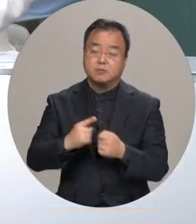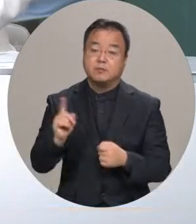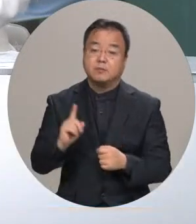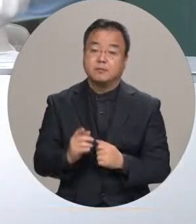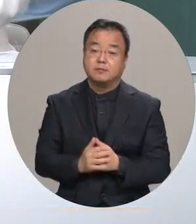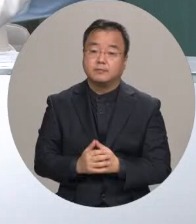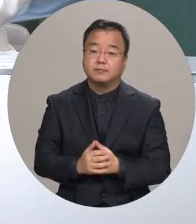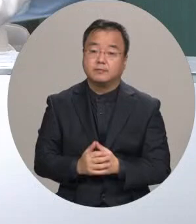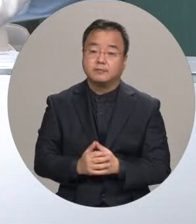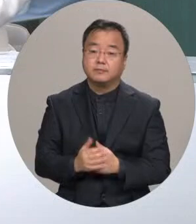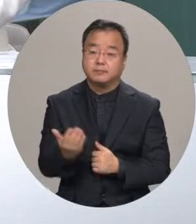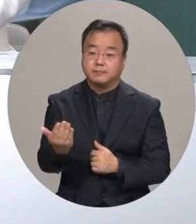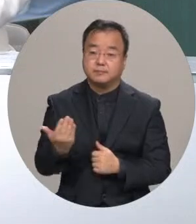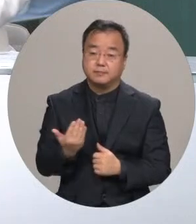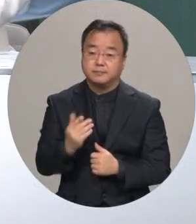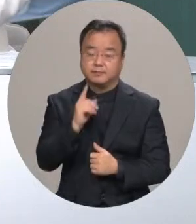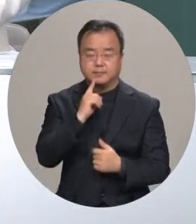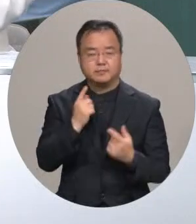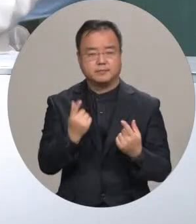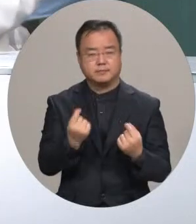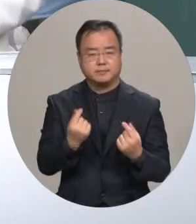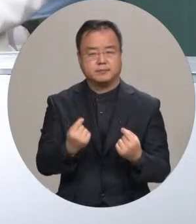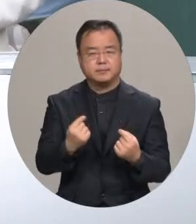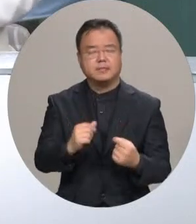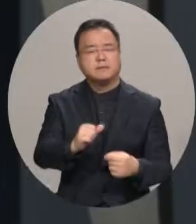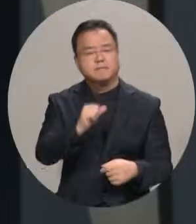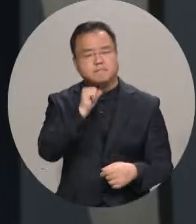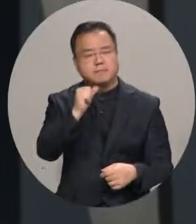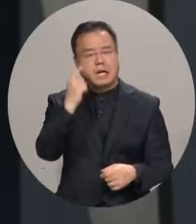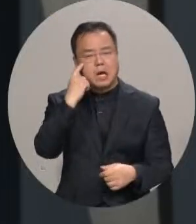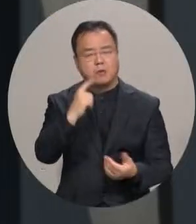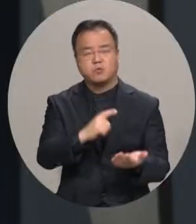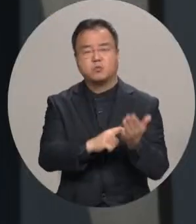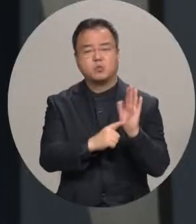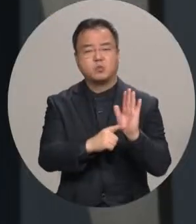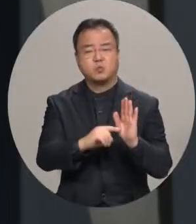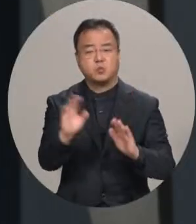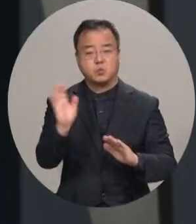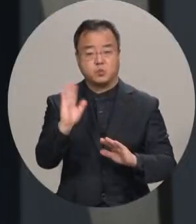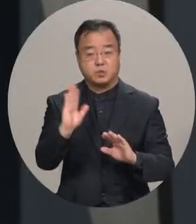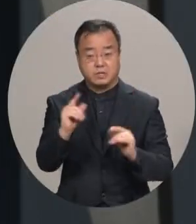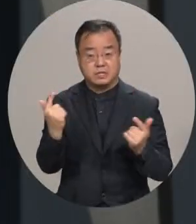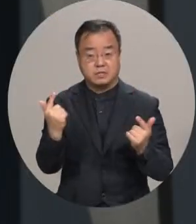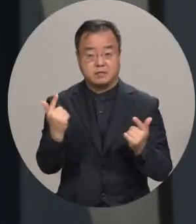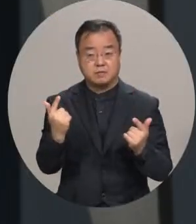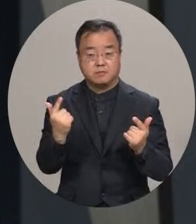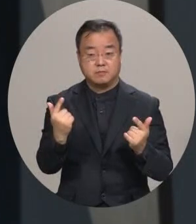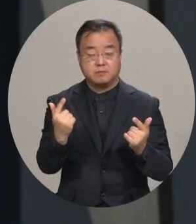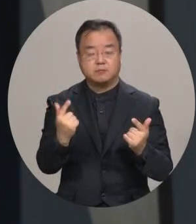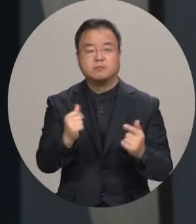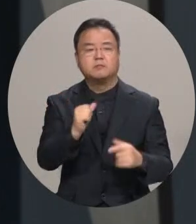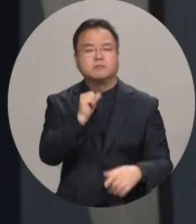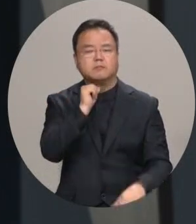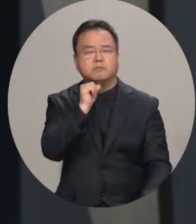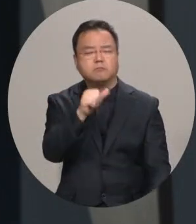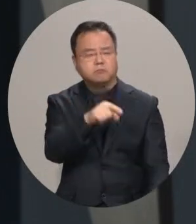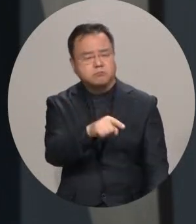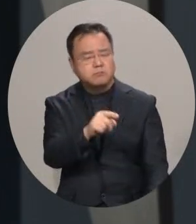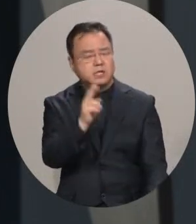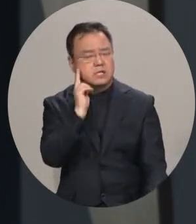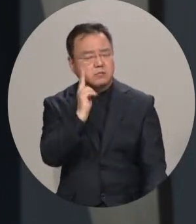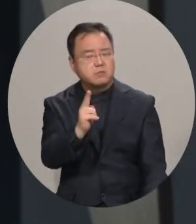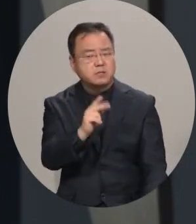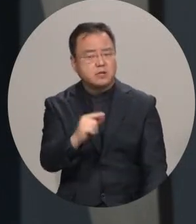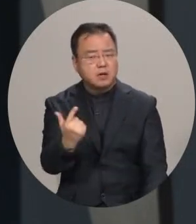네, 아까도 말씀드렸지만 빈곤이 눈에 드러나지 않기 때문에 현대에서는 어떻게 그게 심각한지를